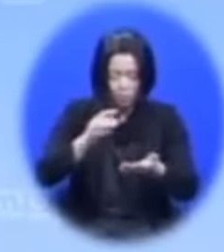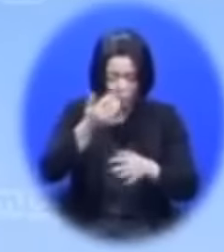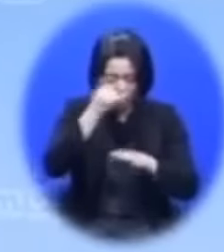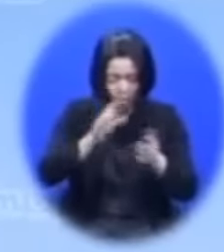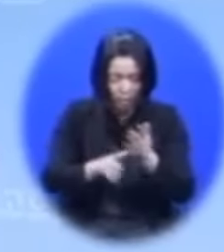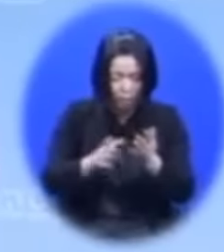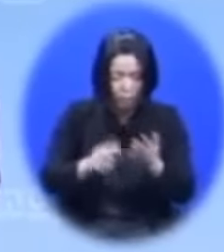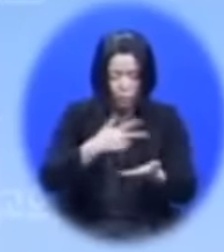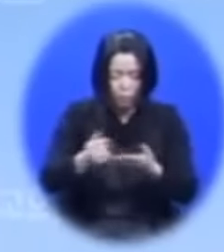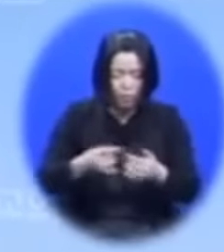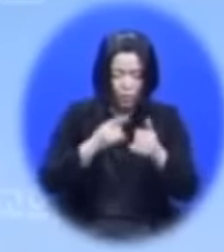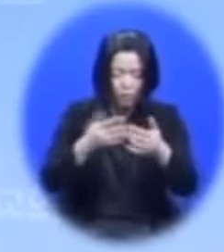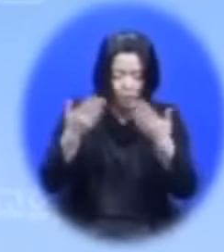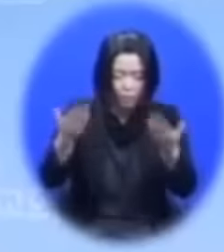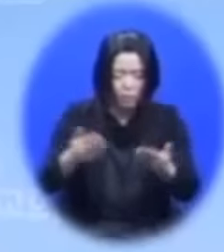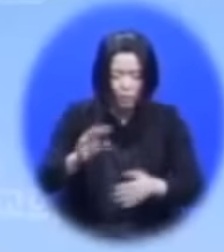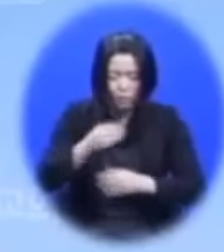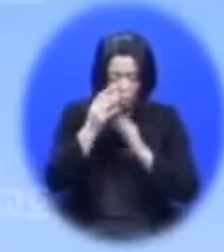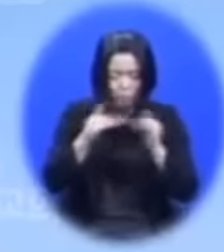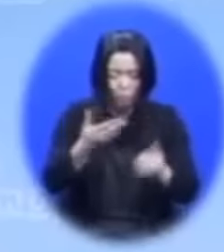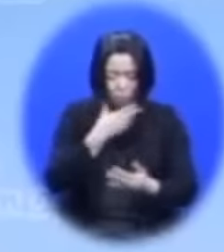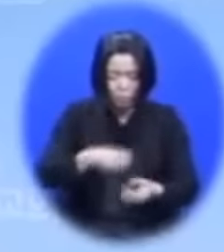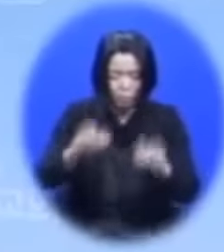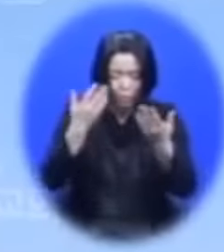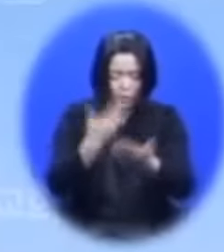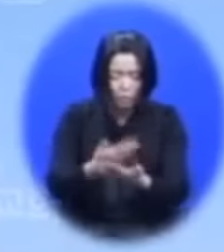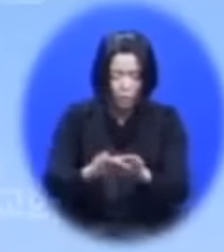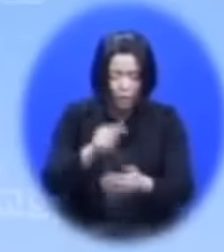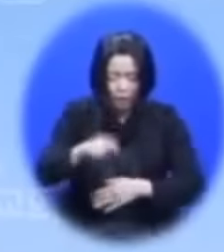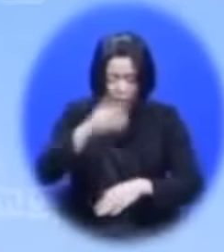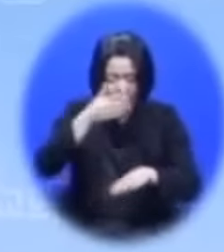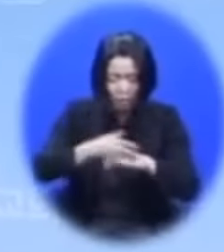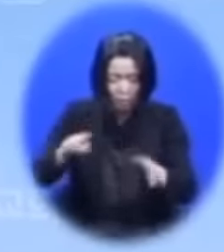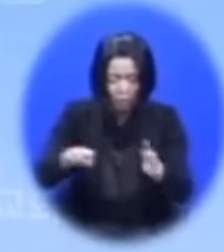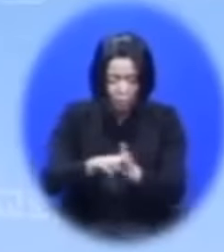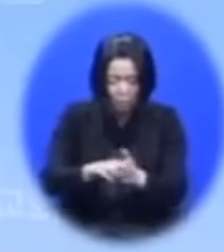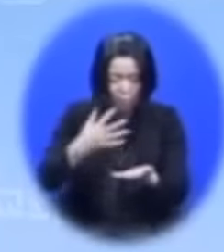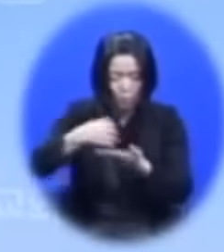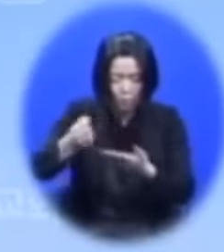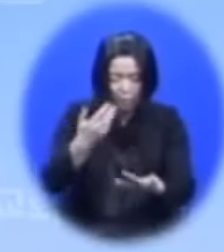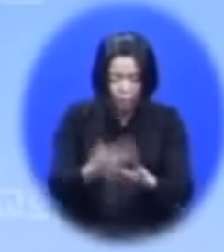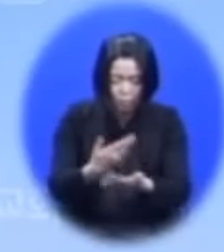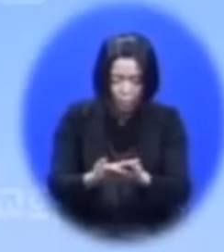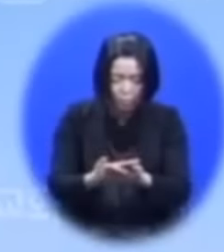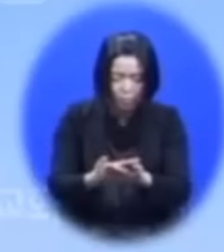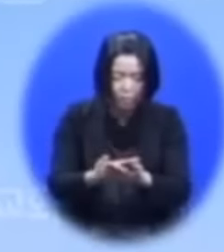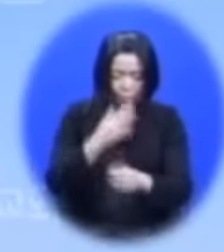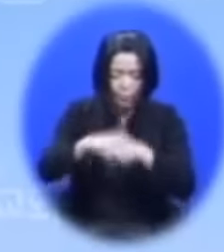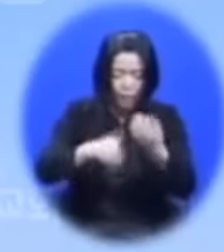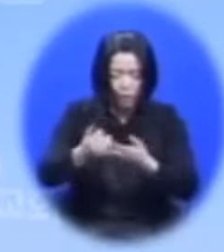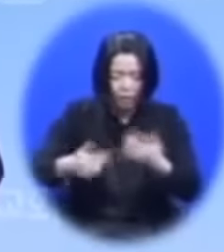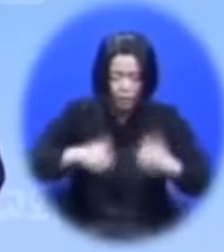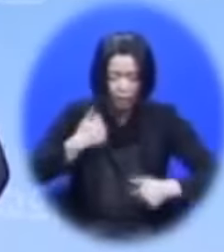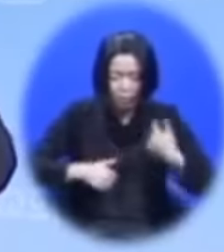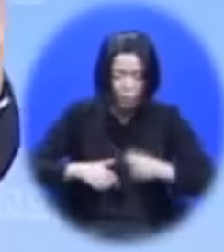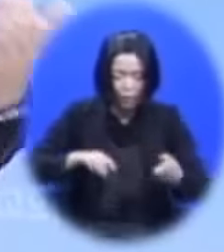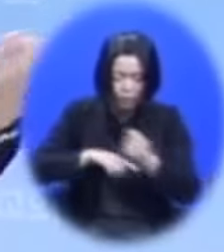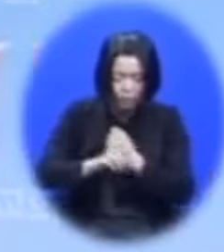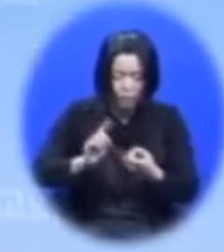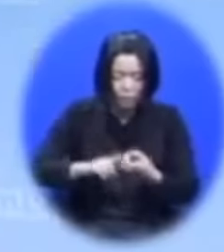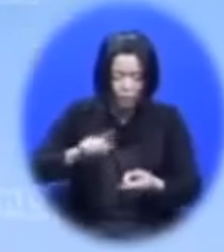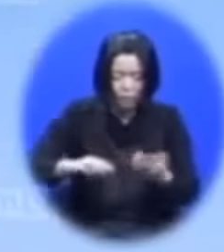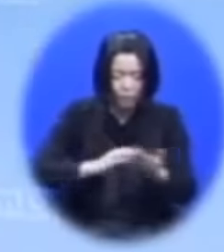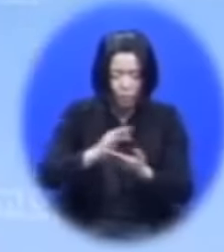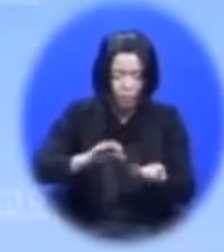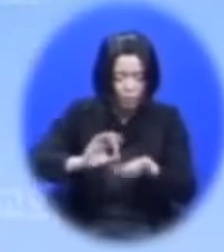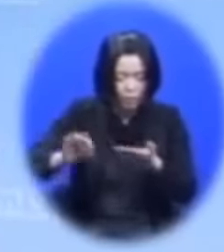드리는 성도들을 축복하소서. 그 감사의 믿음을 주님 받으소서. 하나님 기뻐하는 뜻대로 이 헌금이